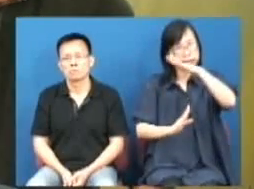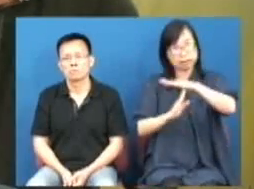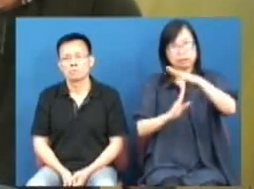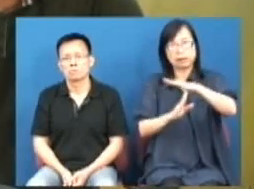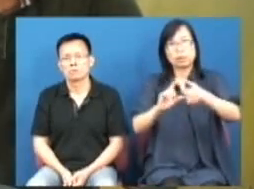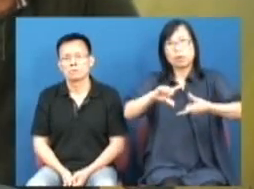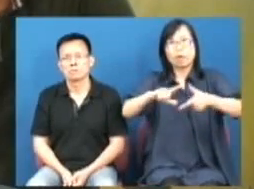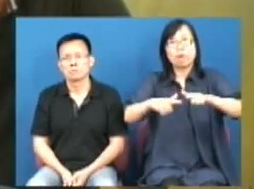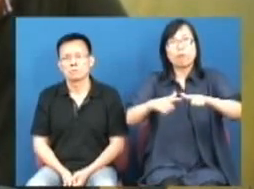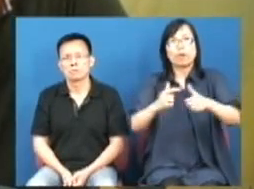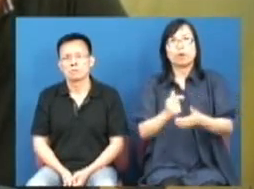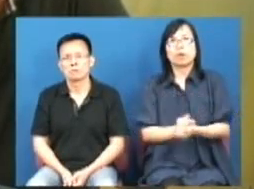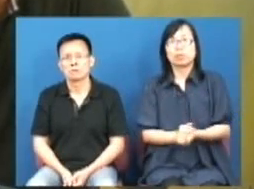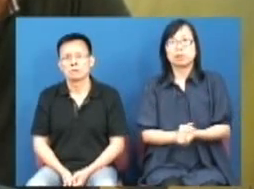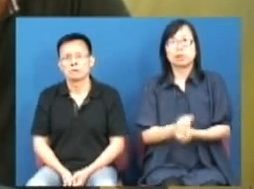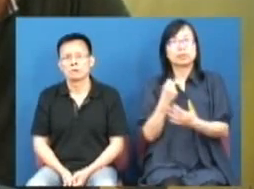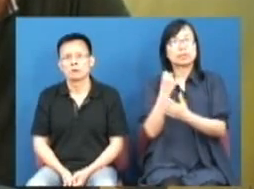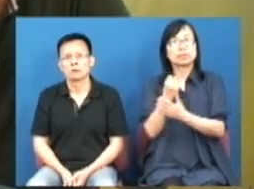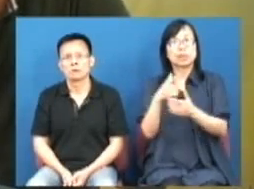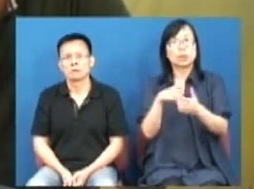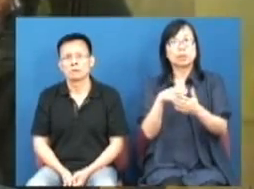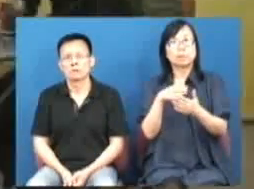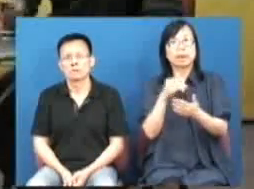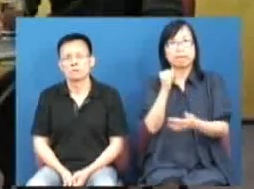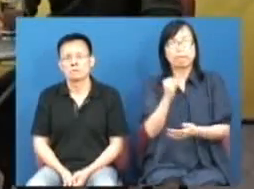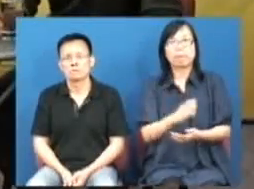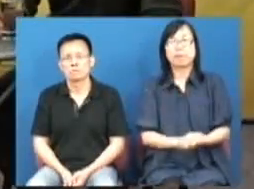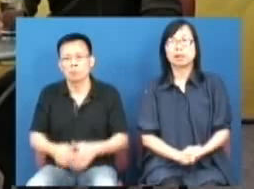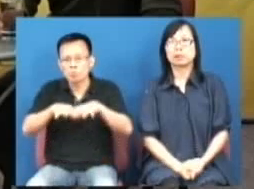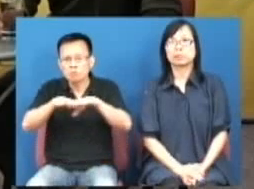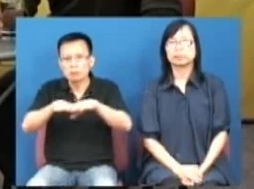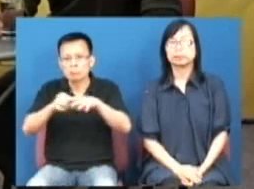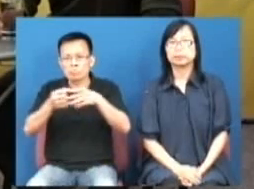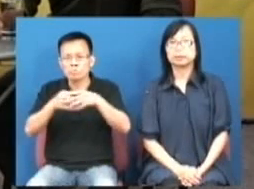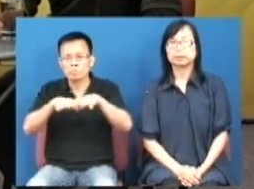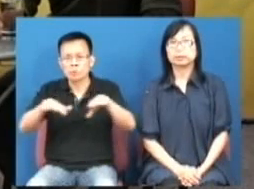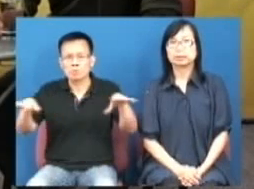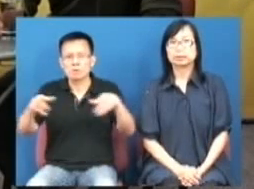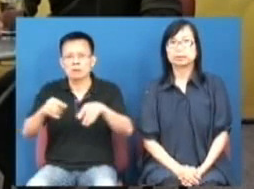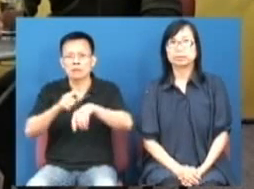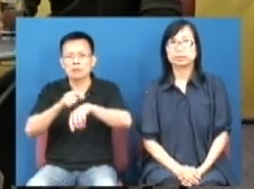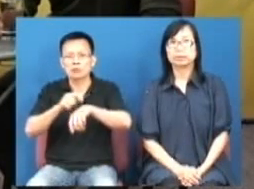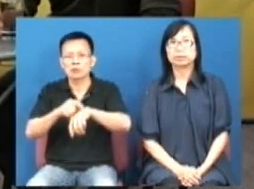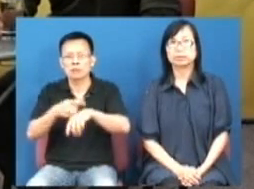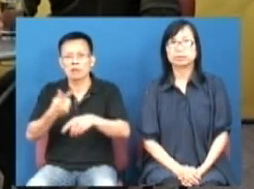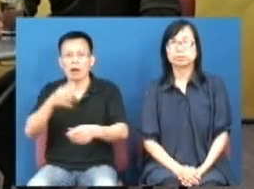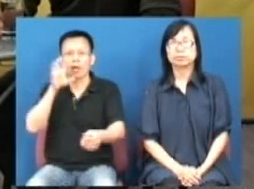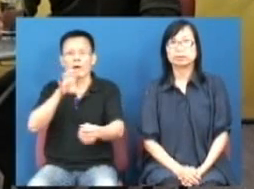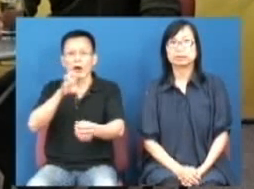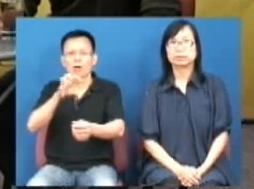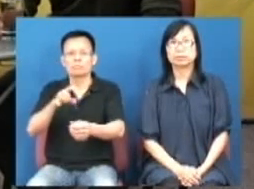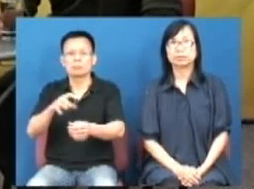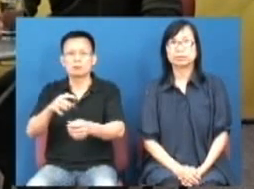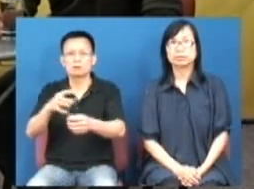方式去抵觸佢㗎啦。 平等時間，咁我鬧完你馮華大法官，我鬧邊